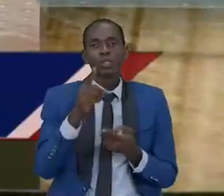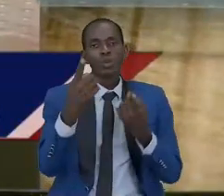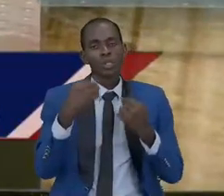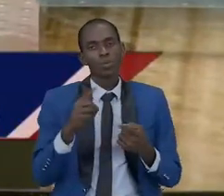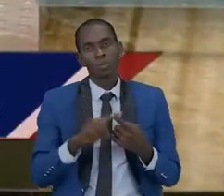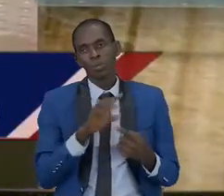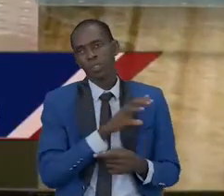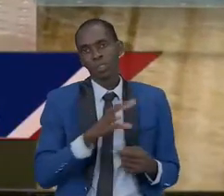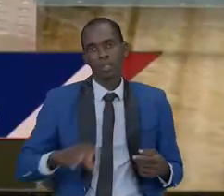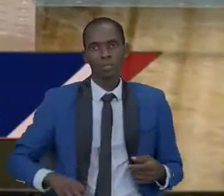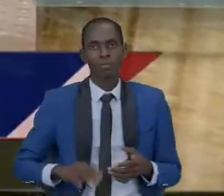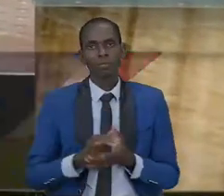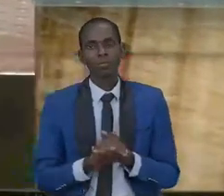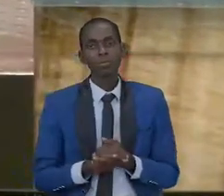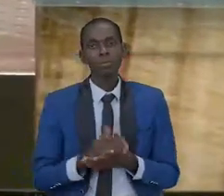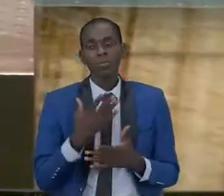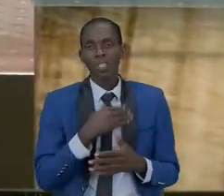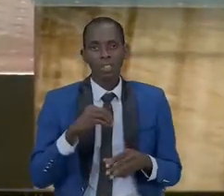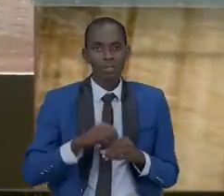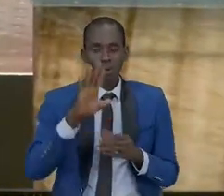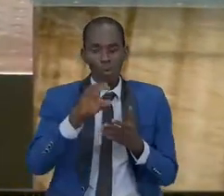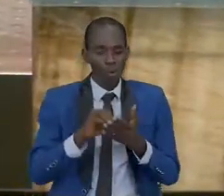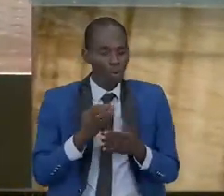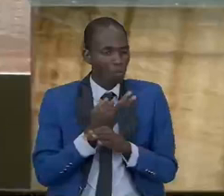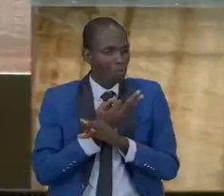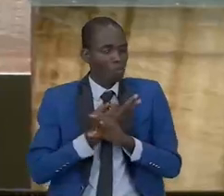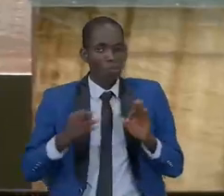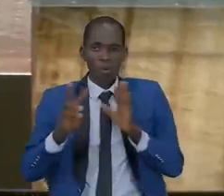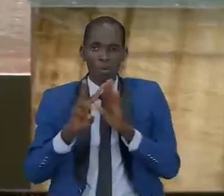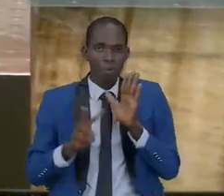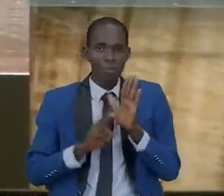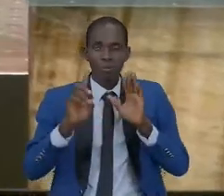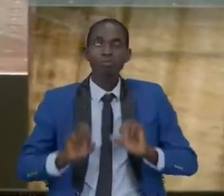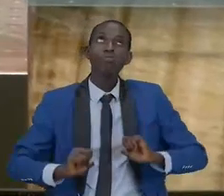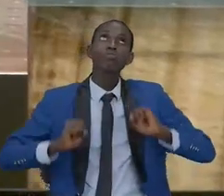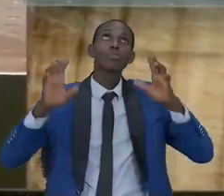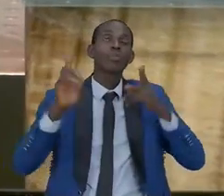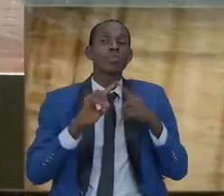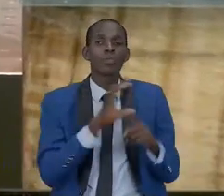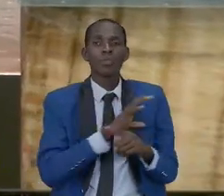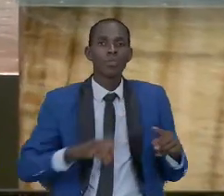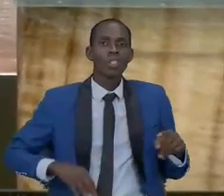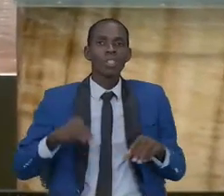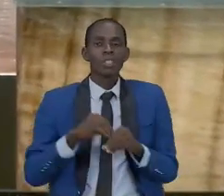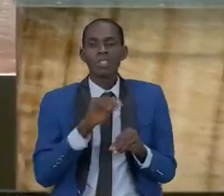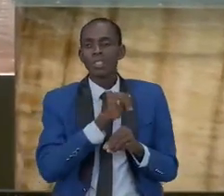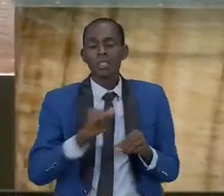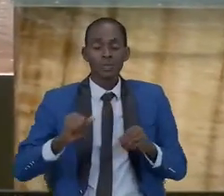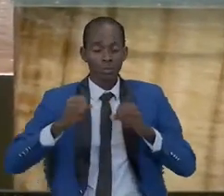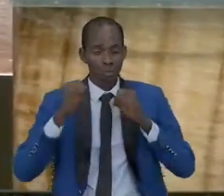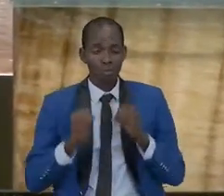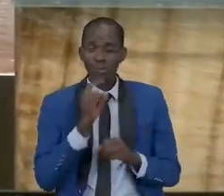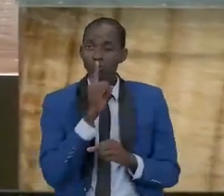Christian et votre vous de manière volontaire vous êtes soumis à christeux de manière